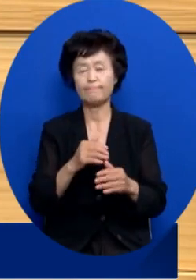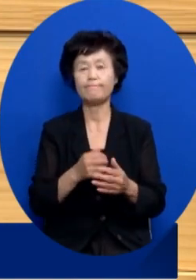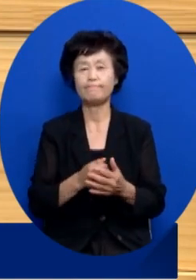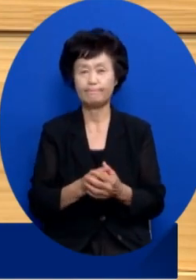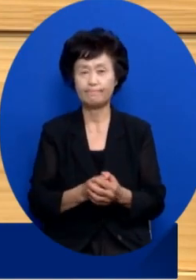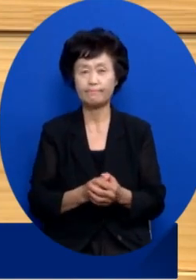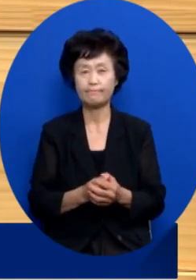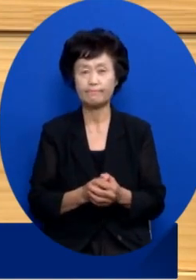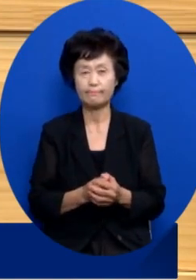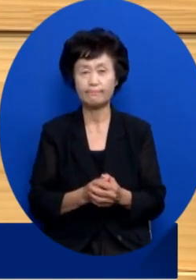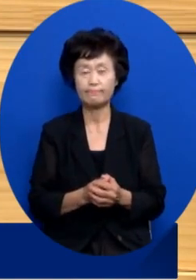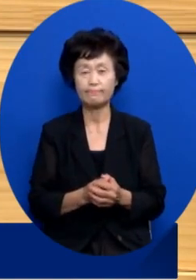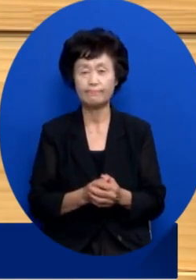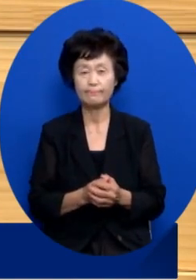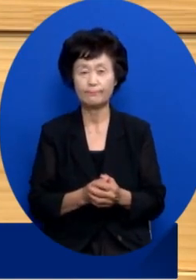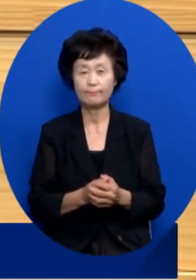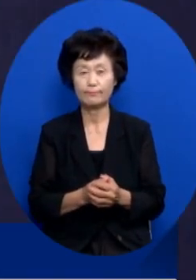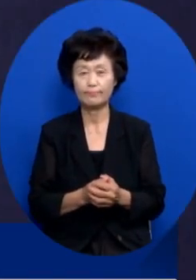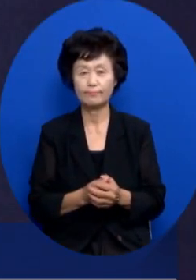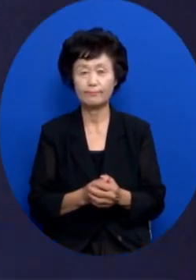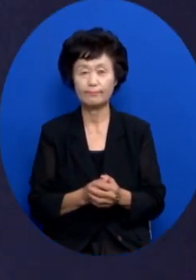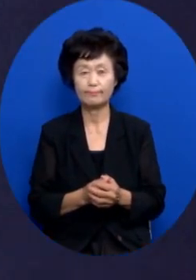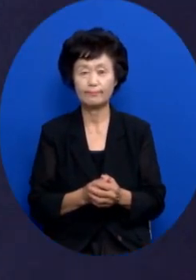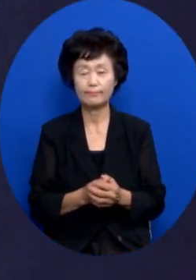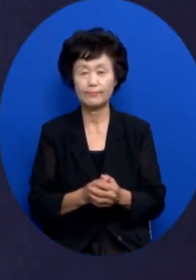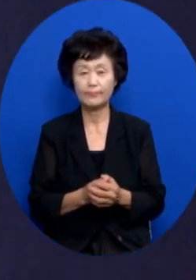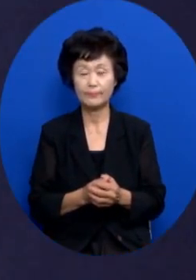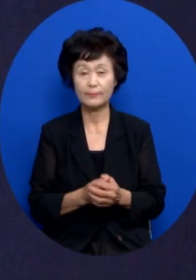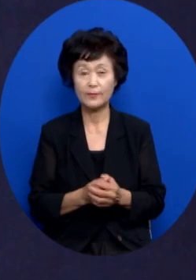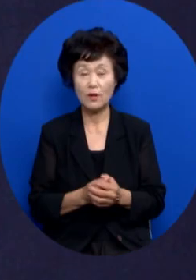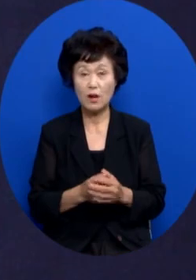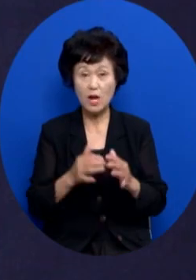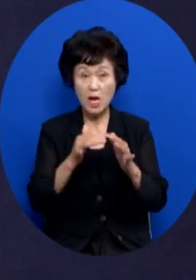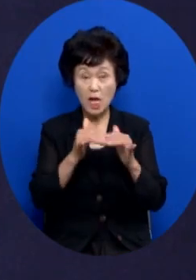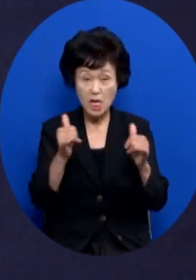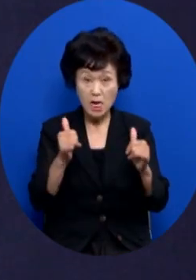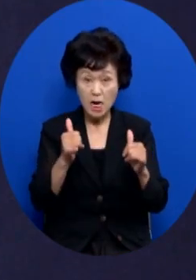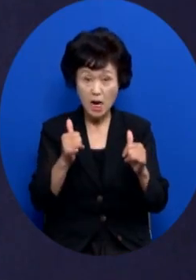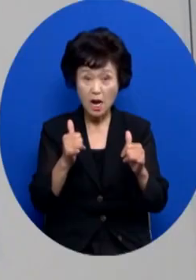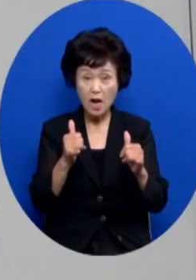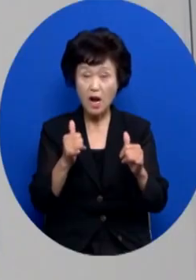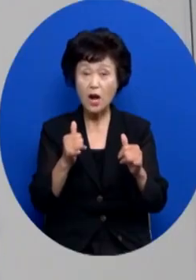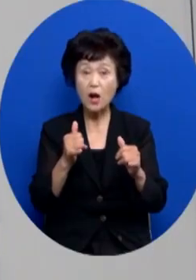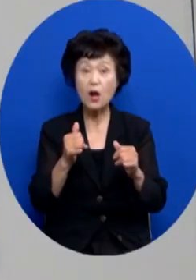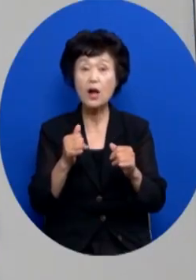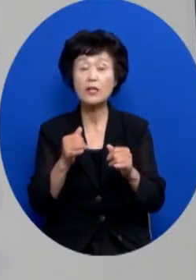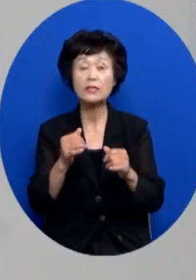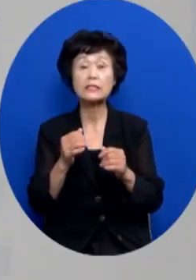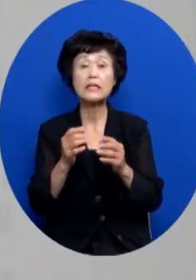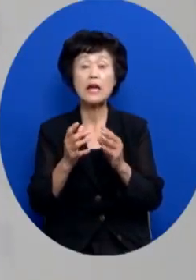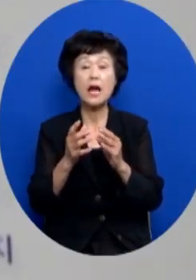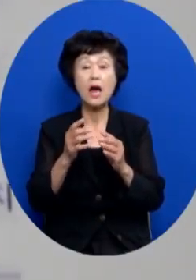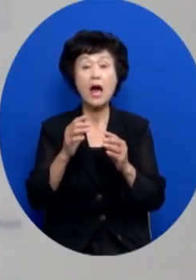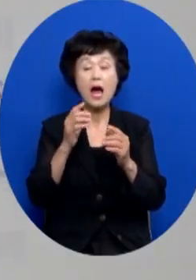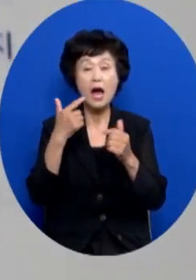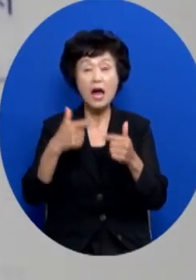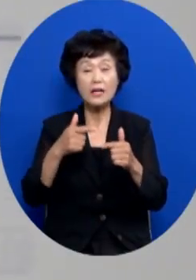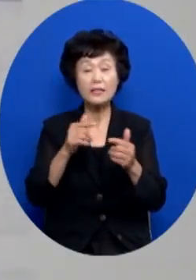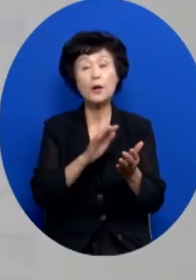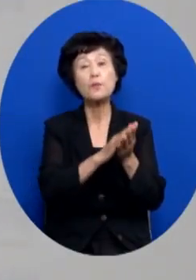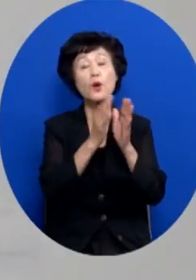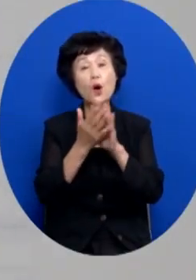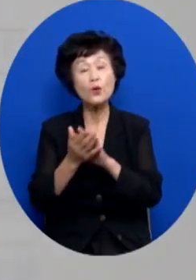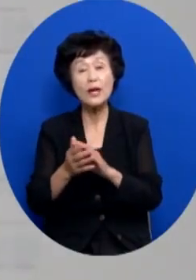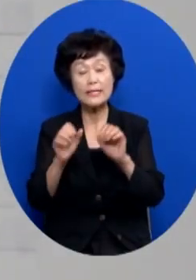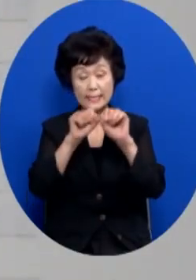be under grave threat. 또한 인간과 자연은 하나이며 항상 변화하는 시스템 속에서